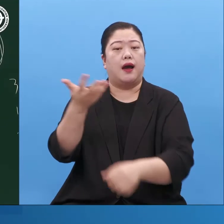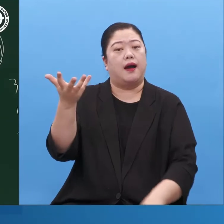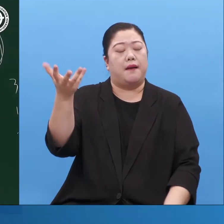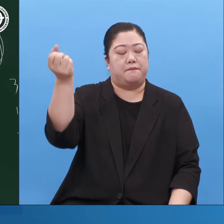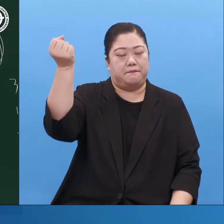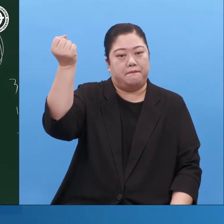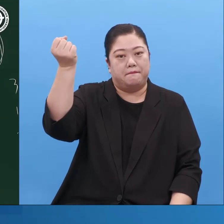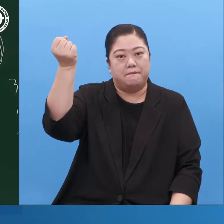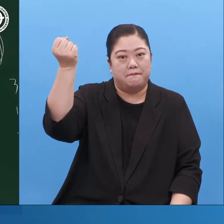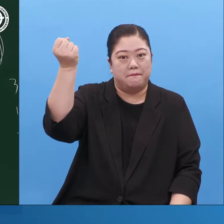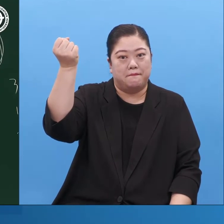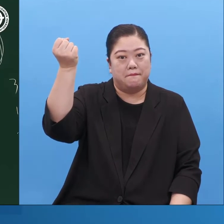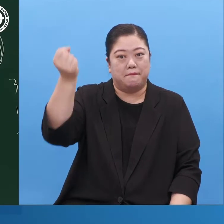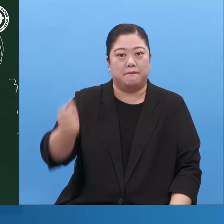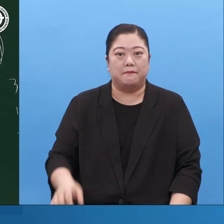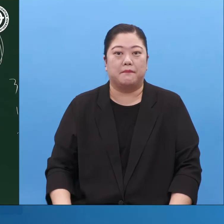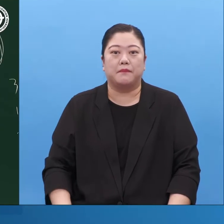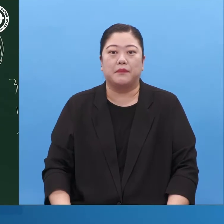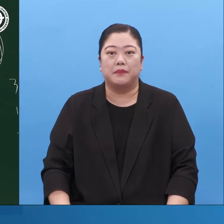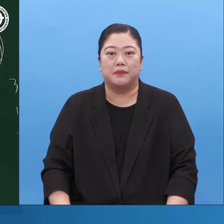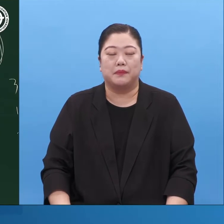absolute sovereignty. 그래서